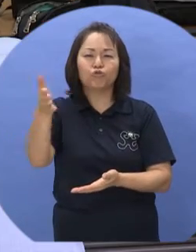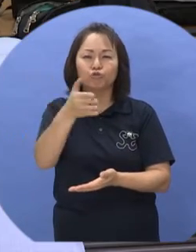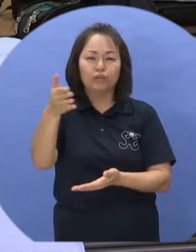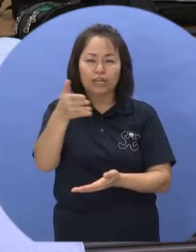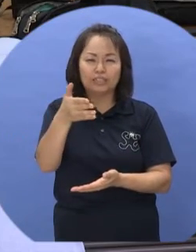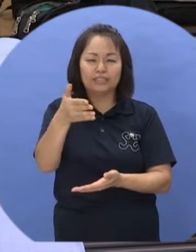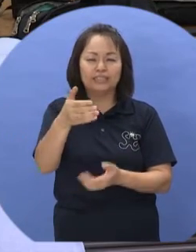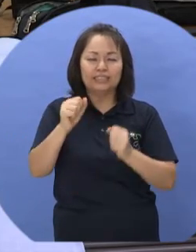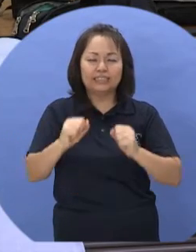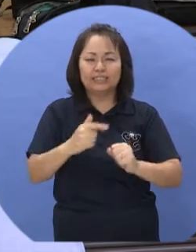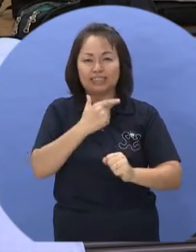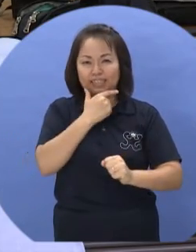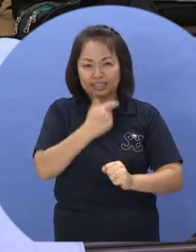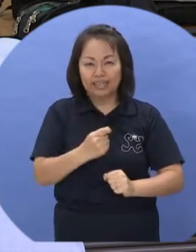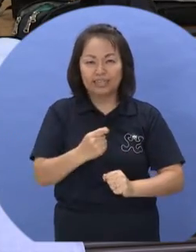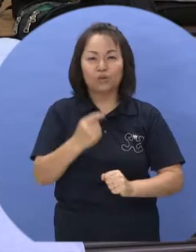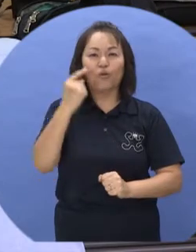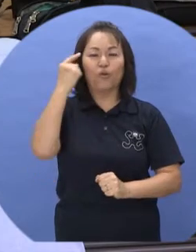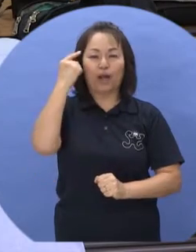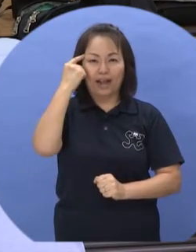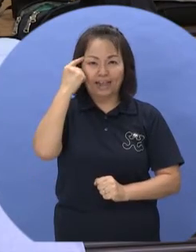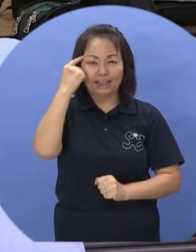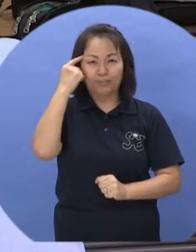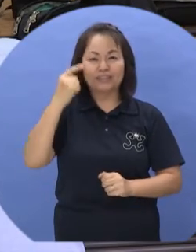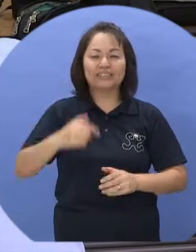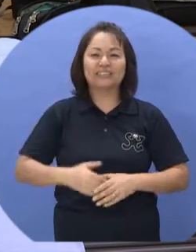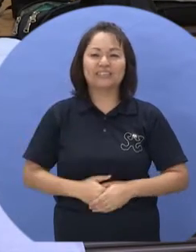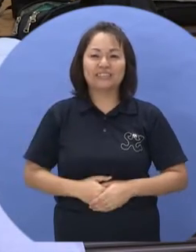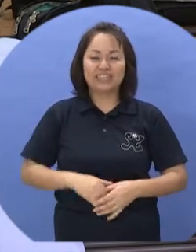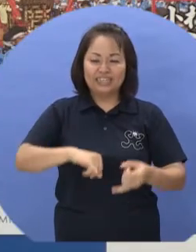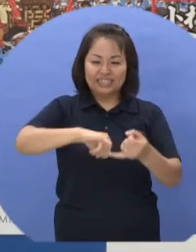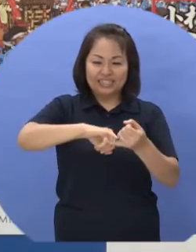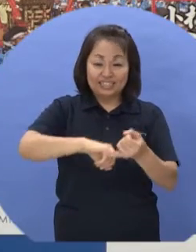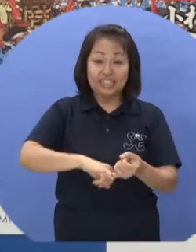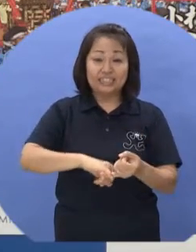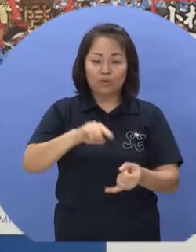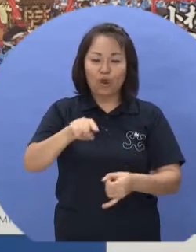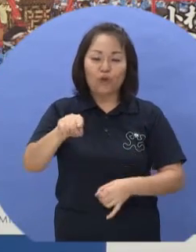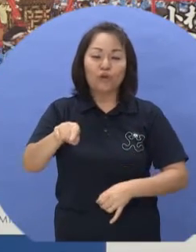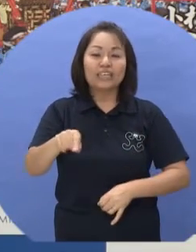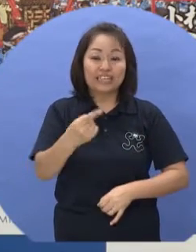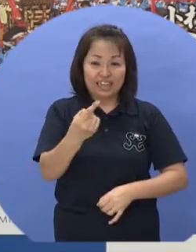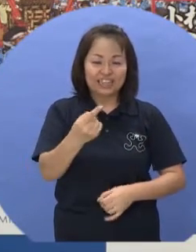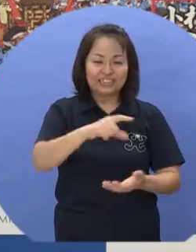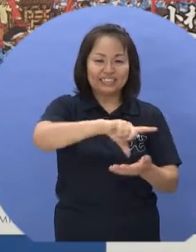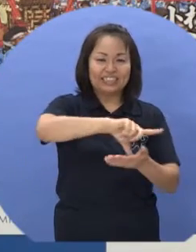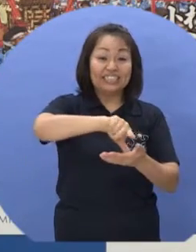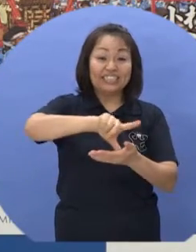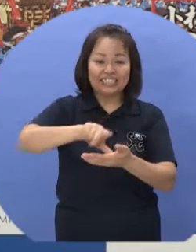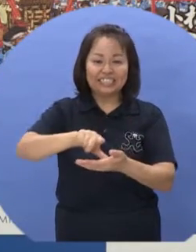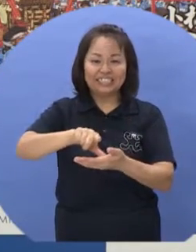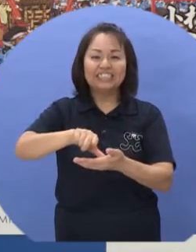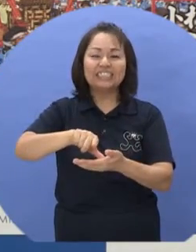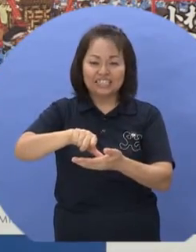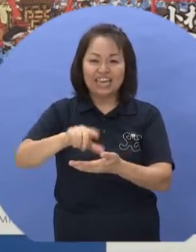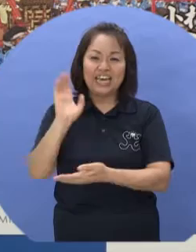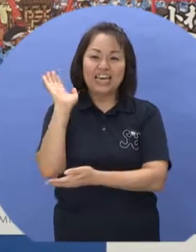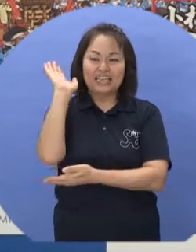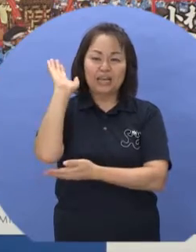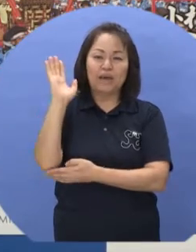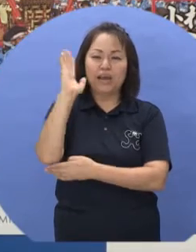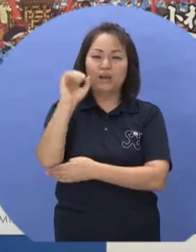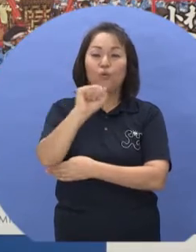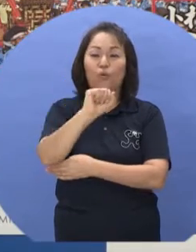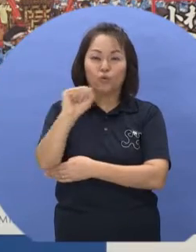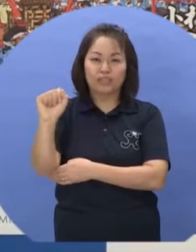ていければというふうに考えています。ぜひこの機会にそれぞれの地域でも出前講座ということで